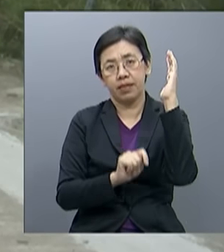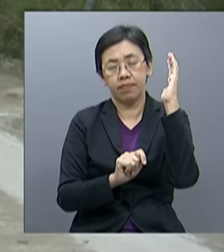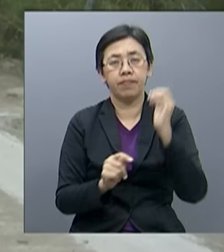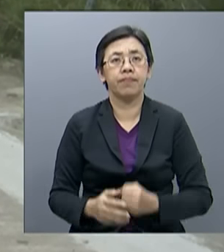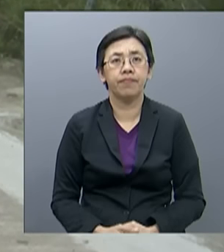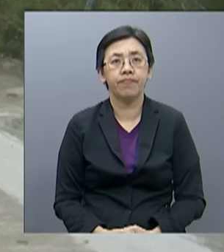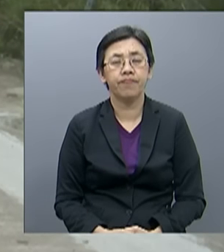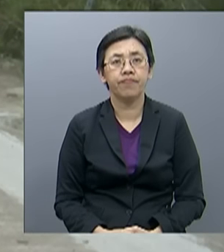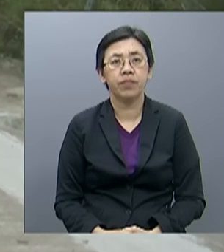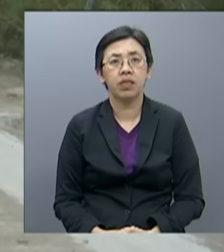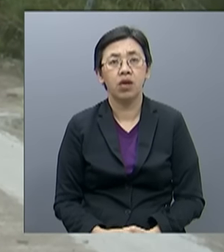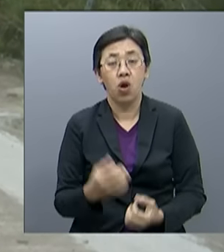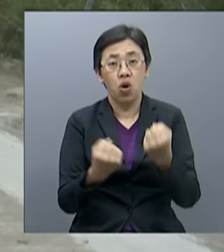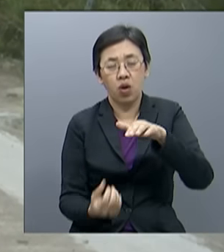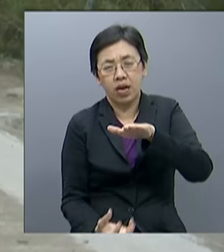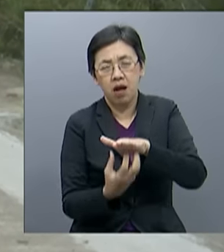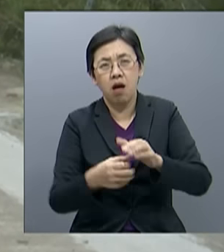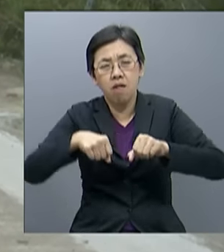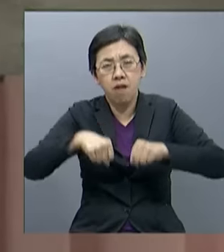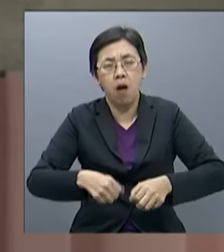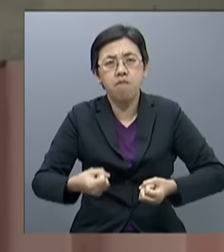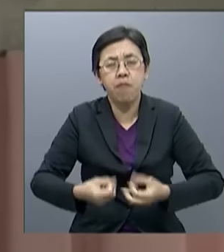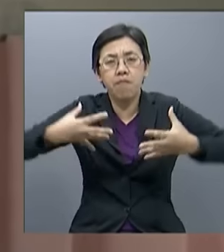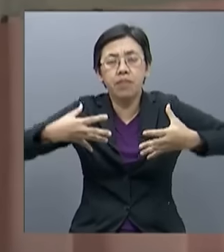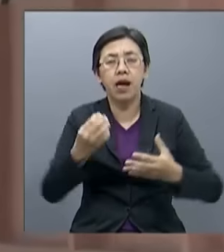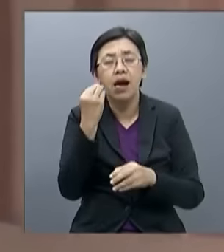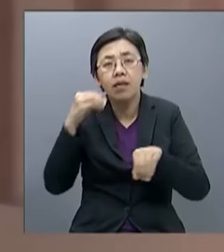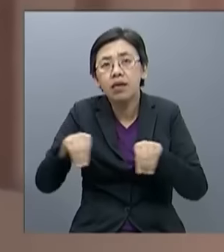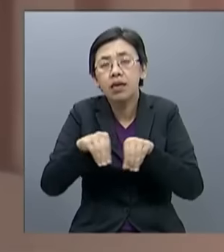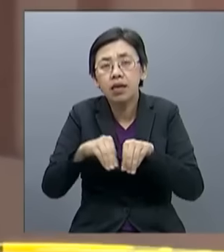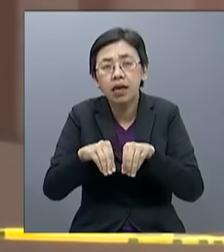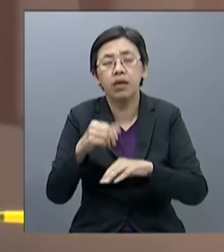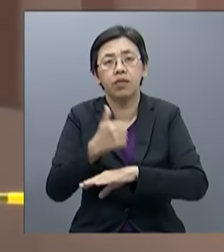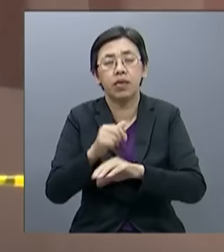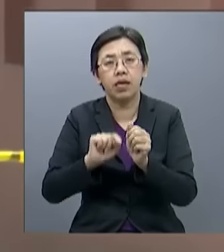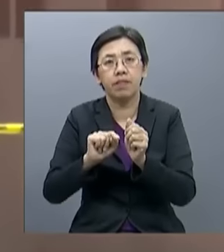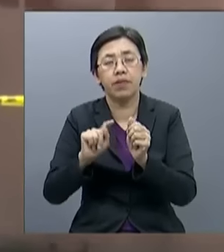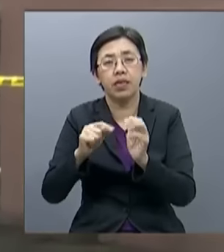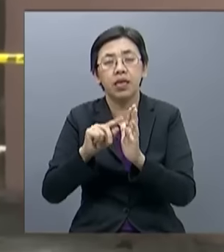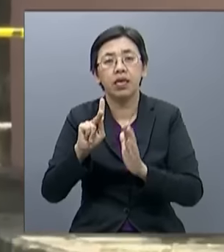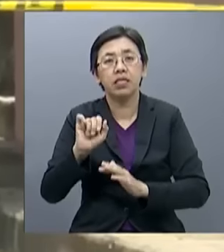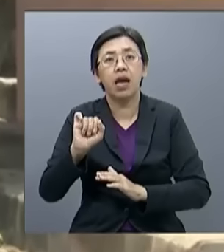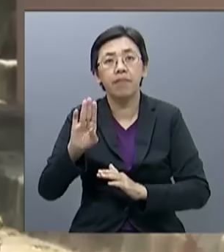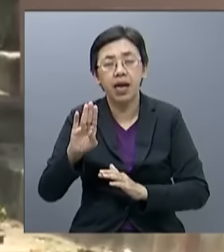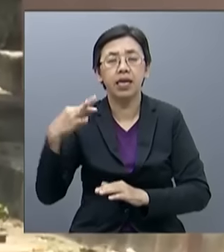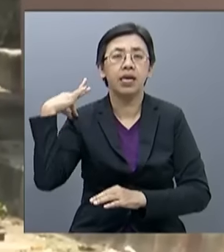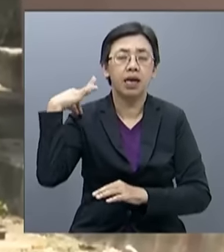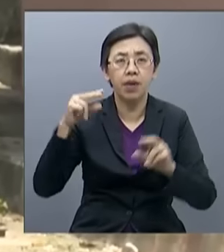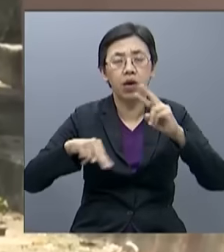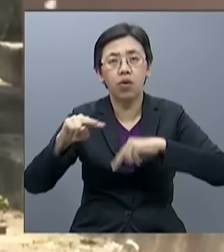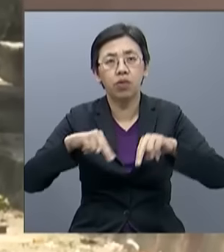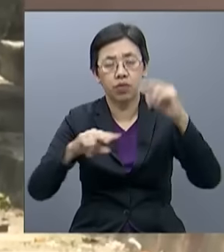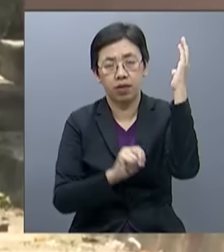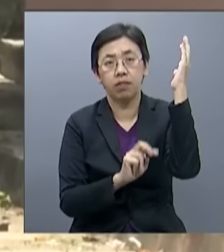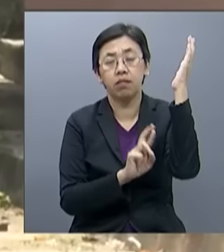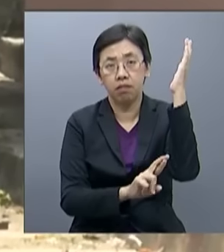แรงอัดของระเบิดคาร์บอมทำให้บ้านเช่าหลายหลังใกล้บ้านพักของนายอำเภอตากใบและฐานปฏิบัติการของอาสาสมัครรักษาดินแดนในจังหวัดนราธิว